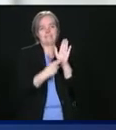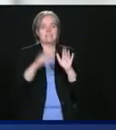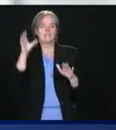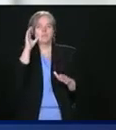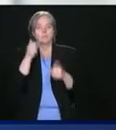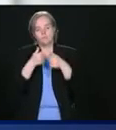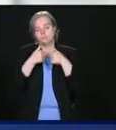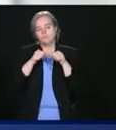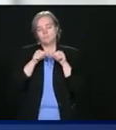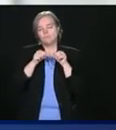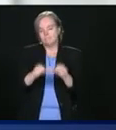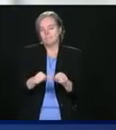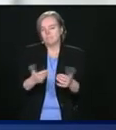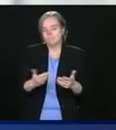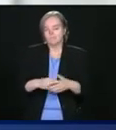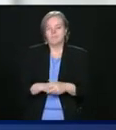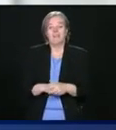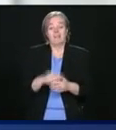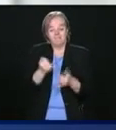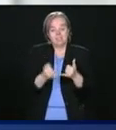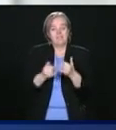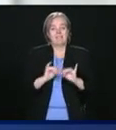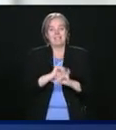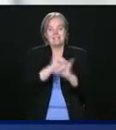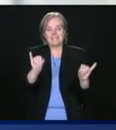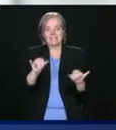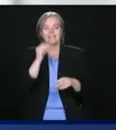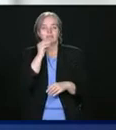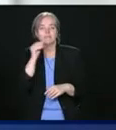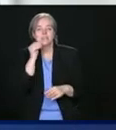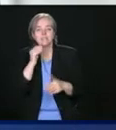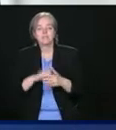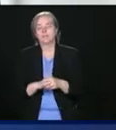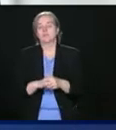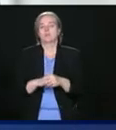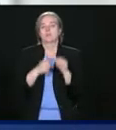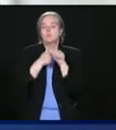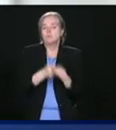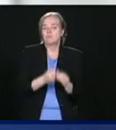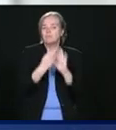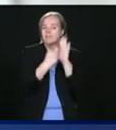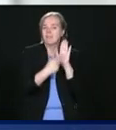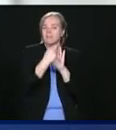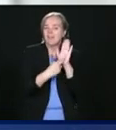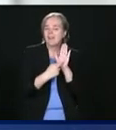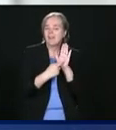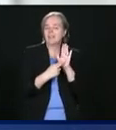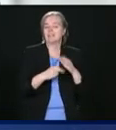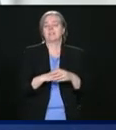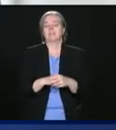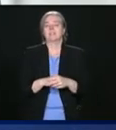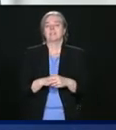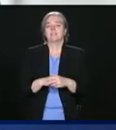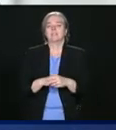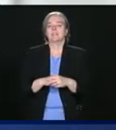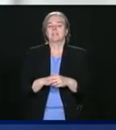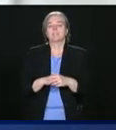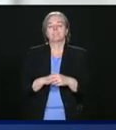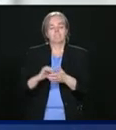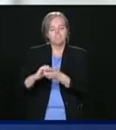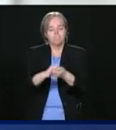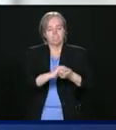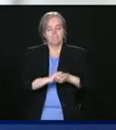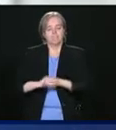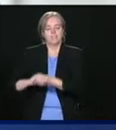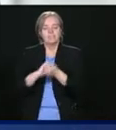semaine, restez chez vous. Continuez de suivre les directives des experts et ensemble, on va passer à